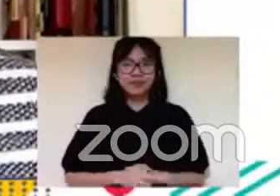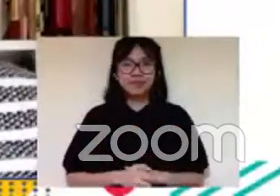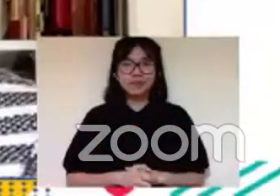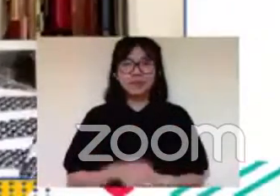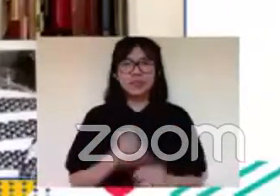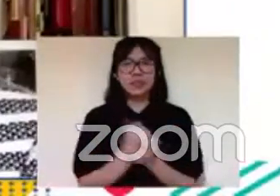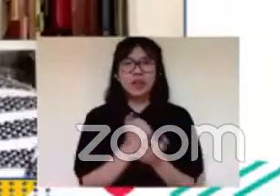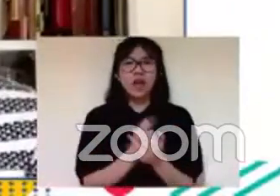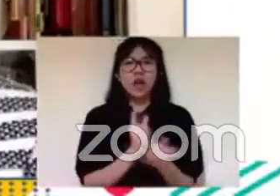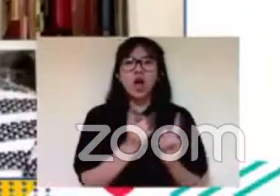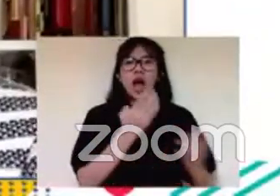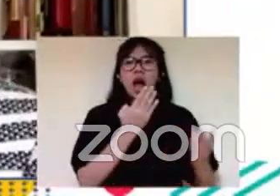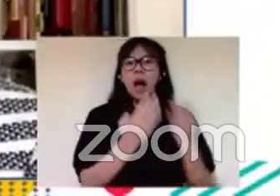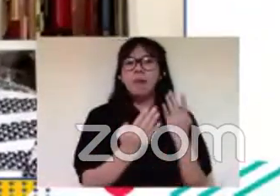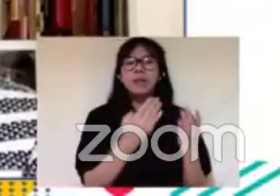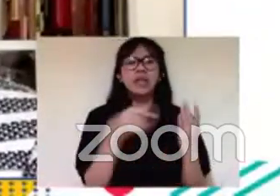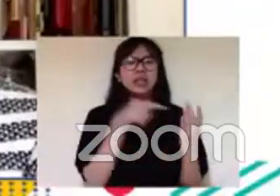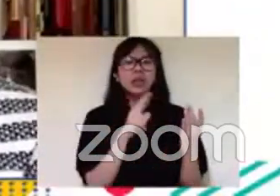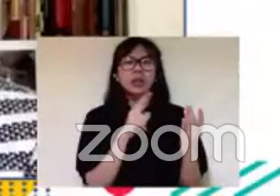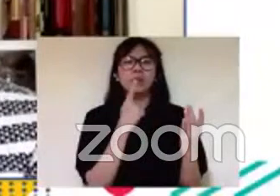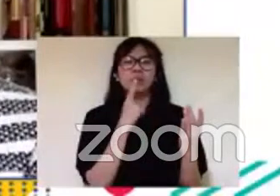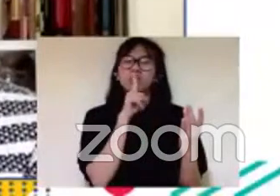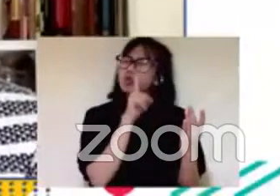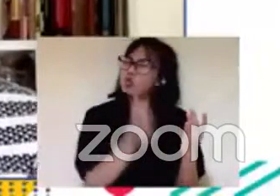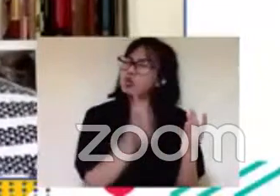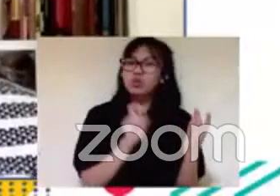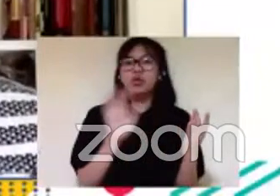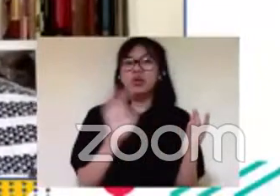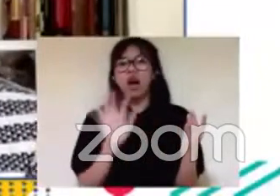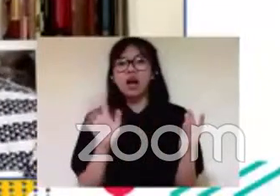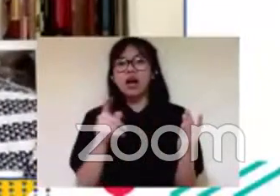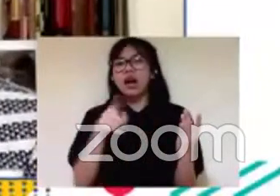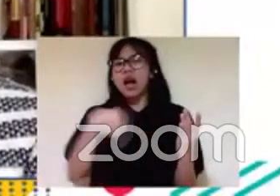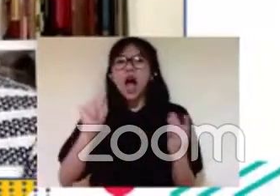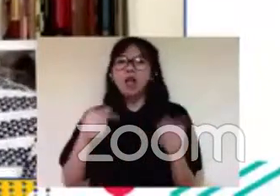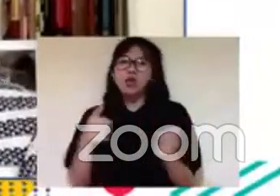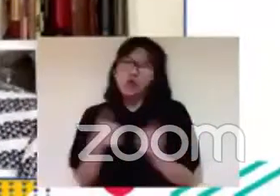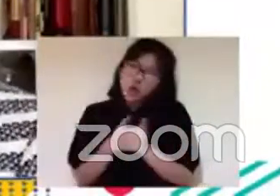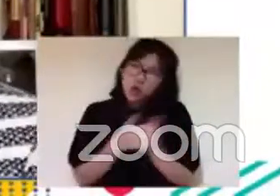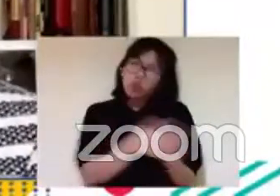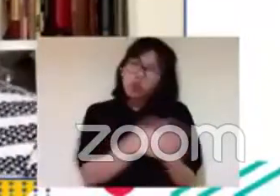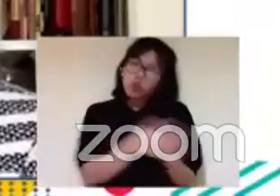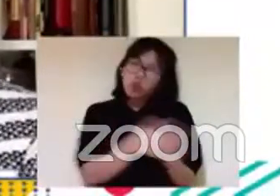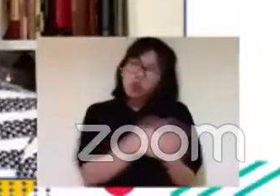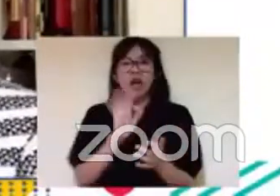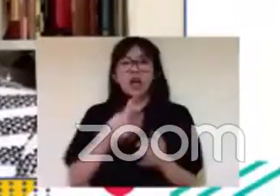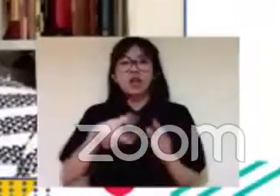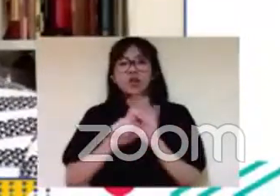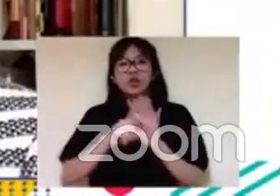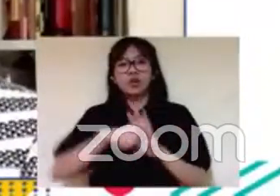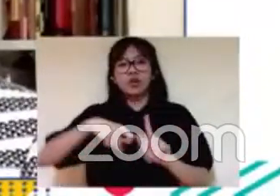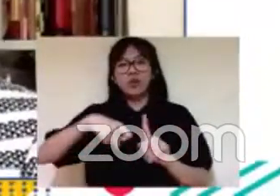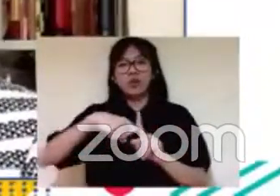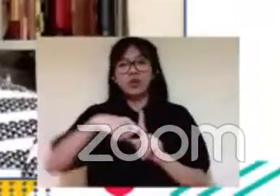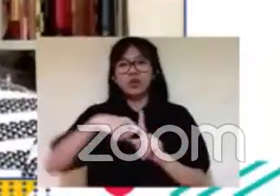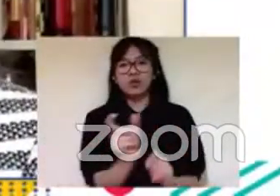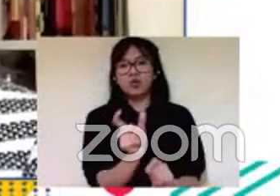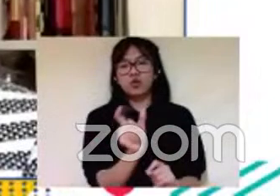nggak terlalu perlu diikuti. Kadang-kadang ini misalnya kuis gitu ya,